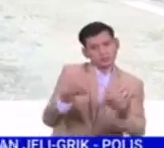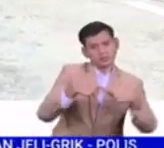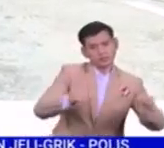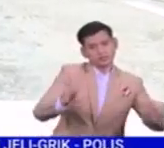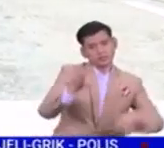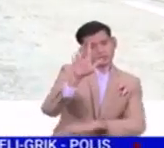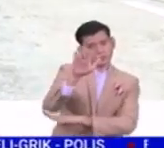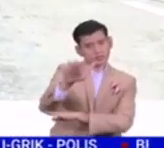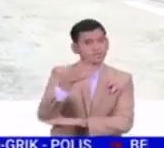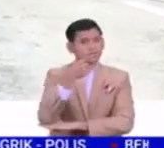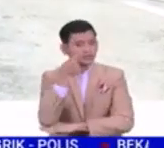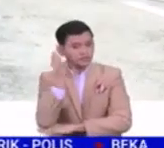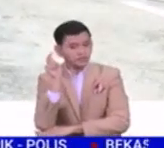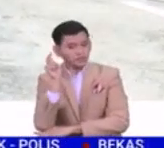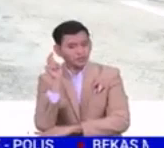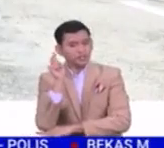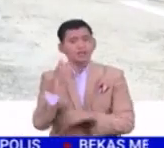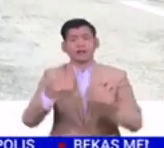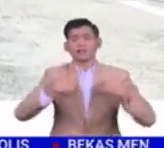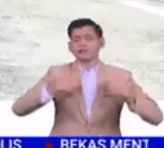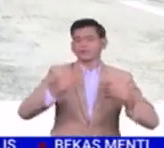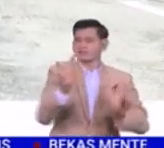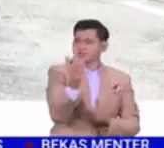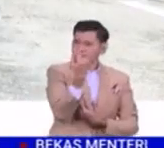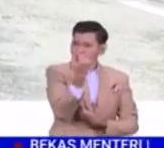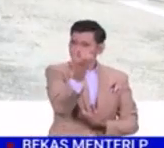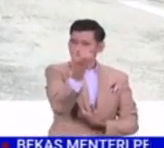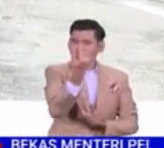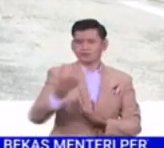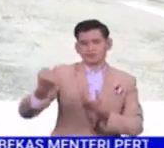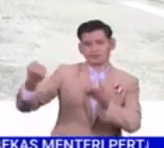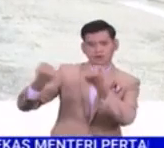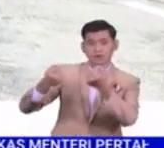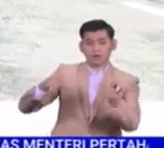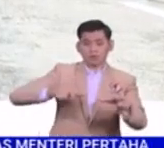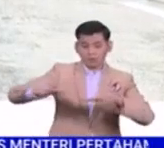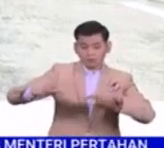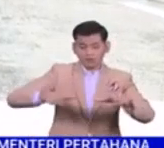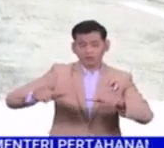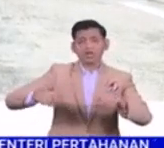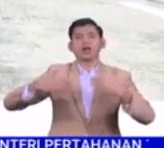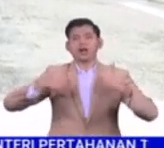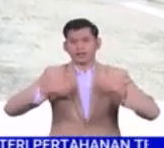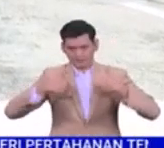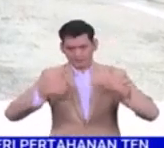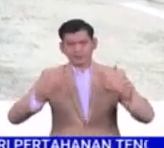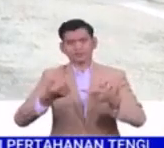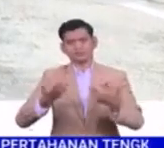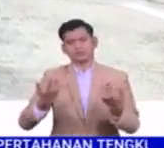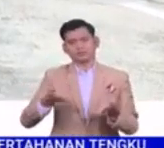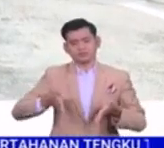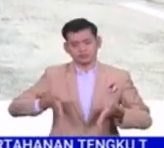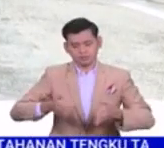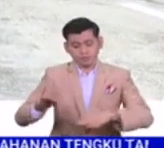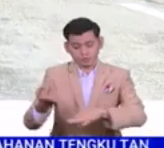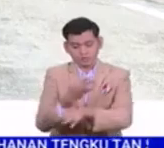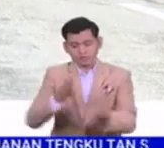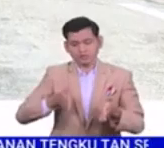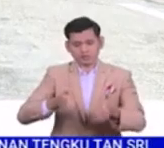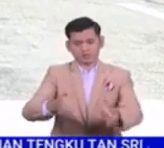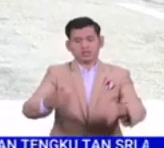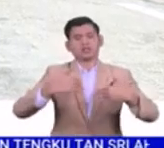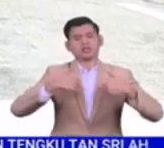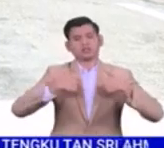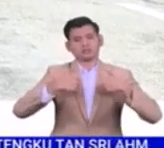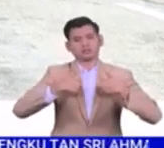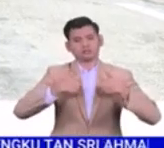tadi. Dan hanya sebilangan kecil kenderaan berat seperti lori yang melalui kawasan ini. Dan saya lihat kenderaan yang beratur panjang